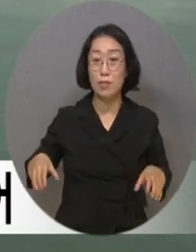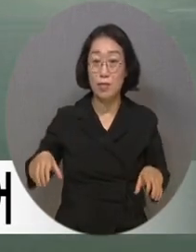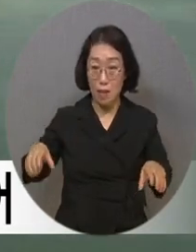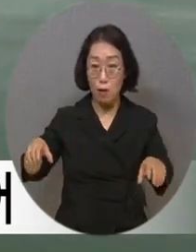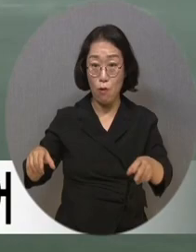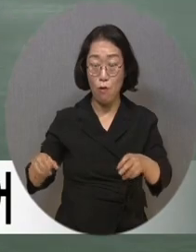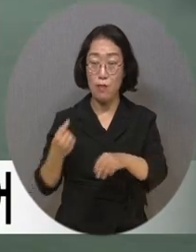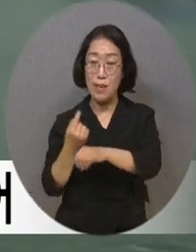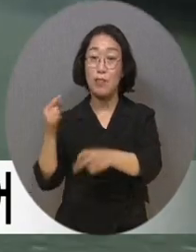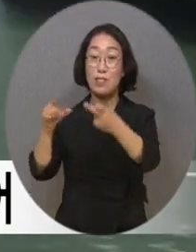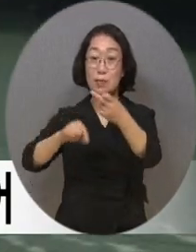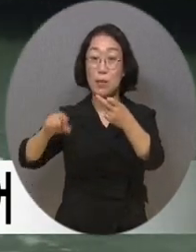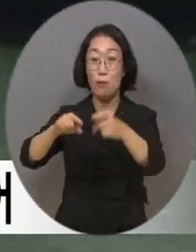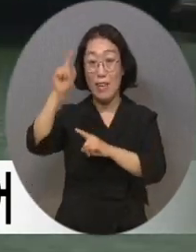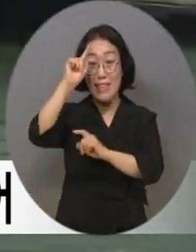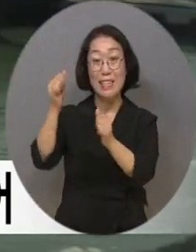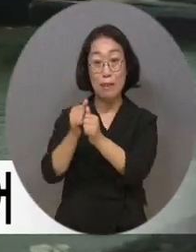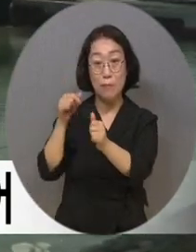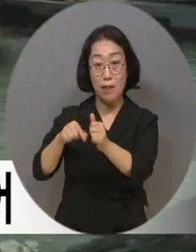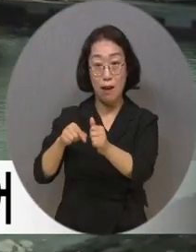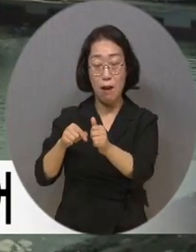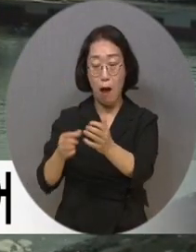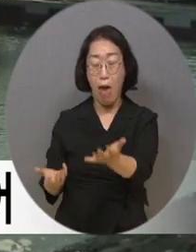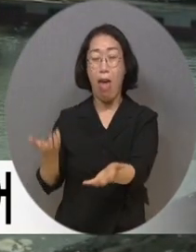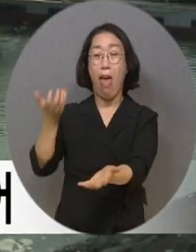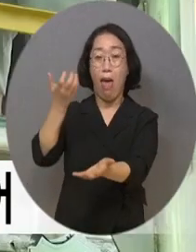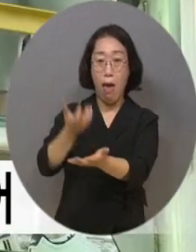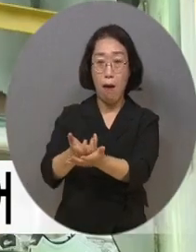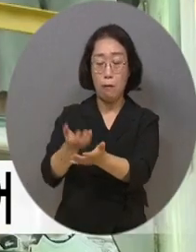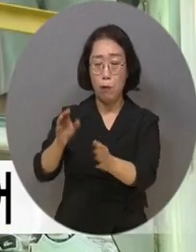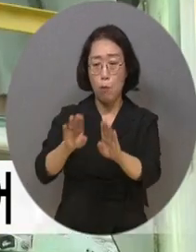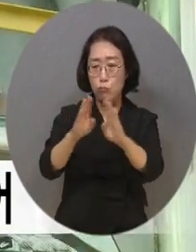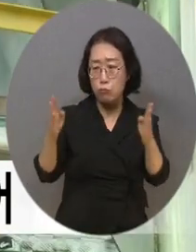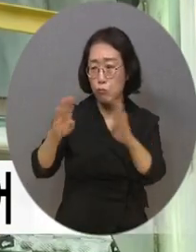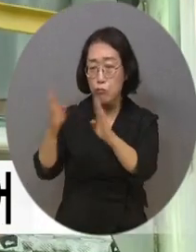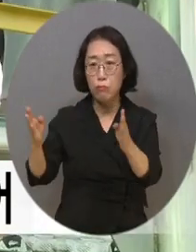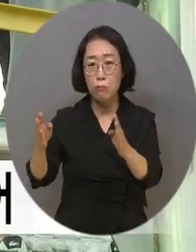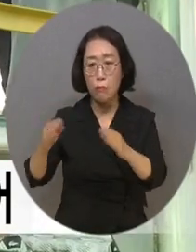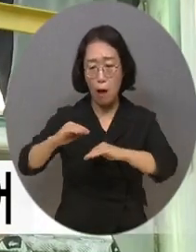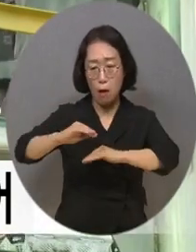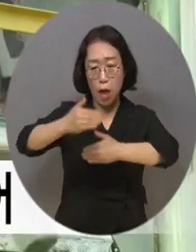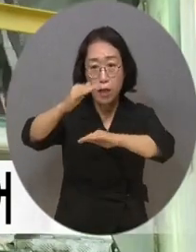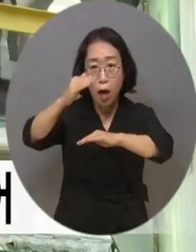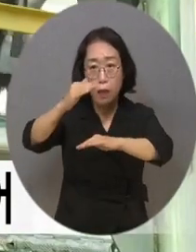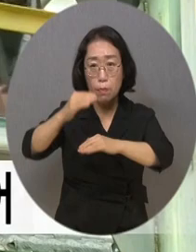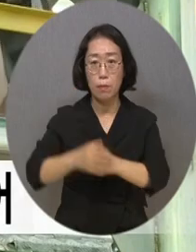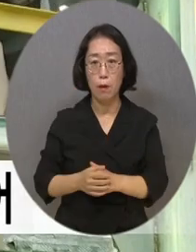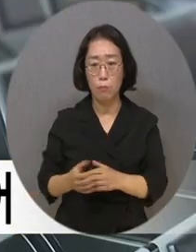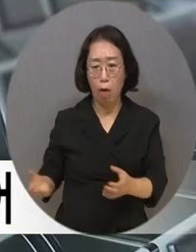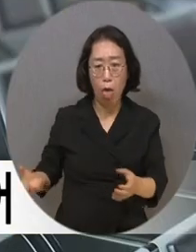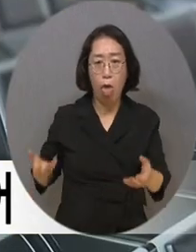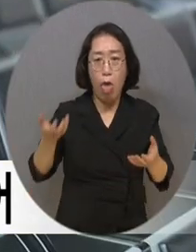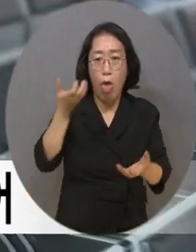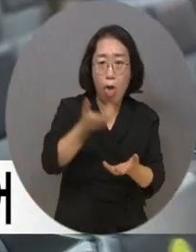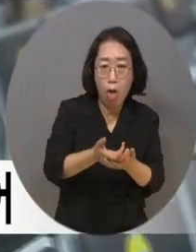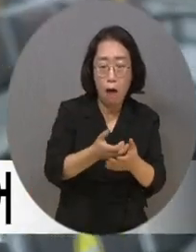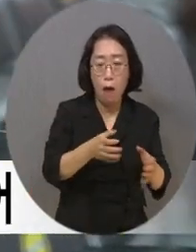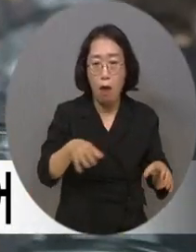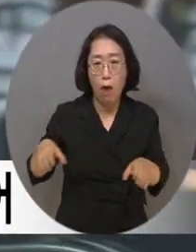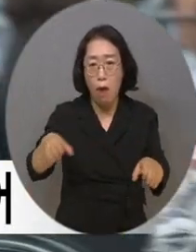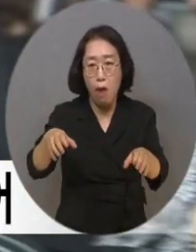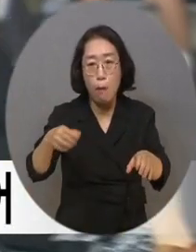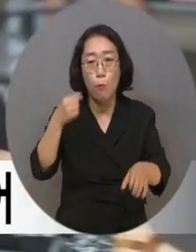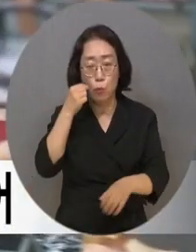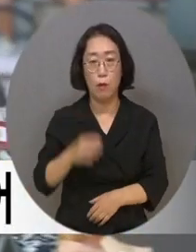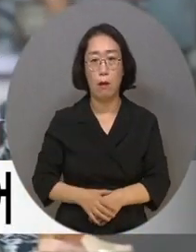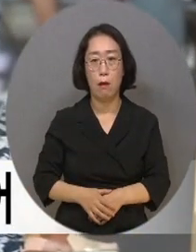12월 마라도행 여객선에 가까스로 올랐지만 출입구가 모두 계단으로 돼 있어 이동이 불가능했습니다. 배에는 휠체어